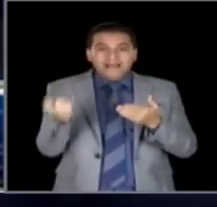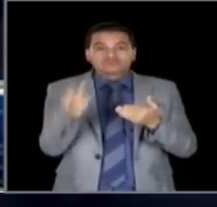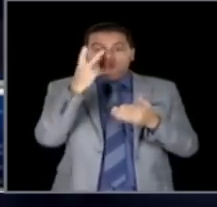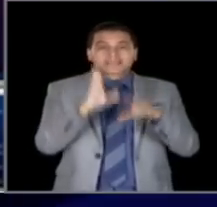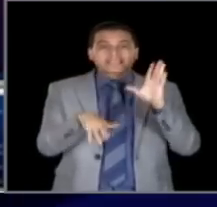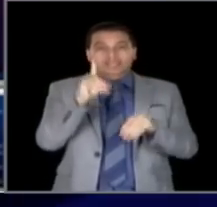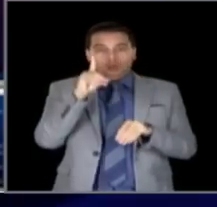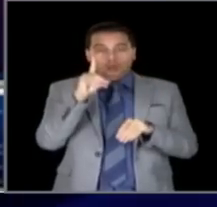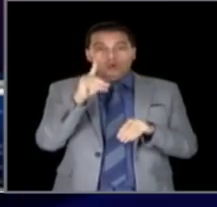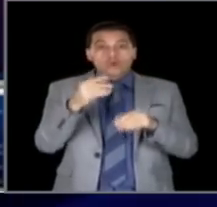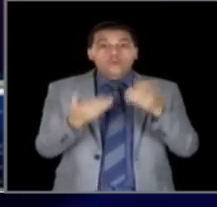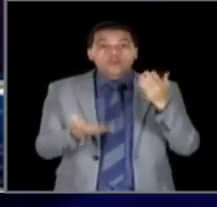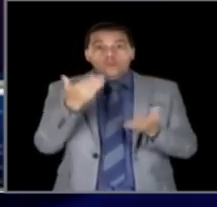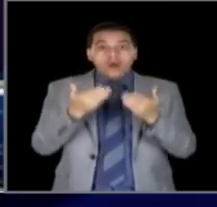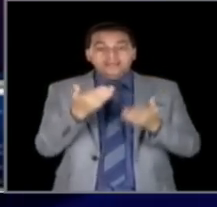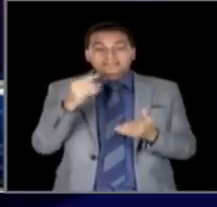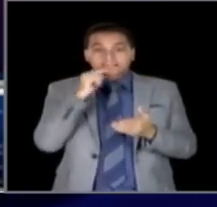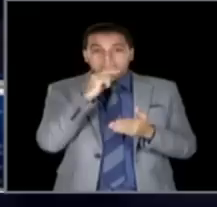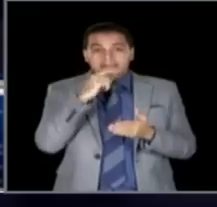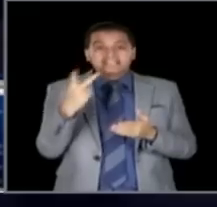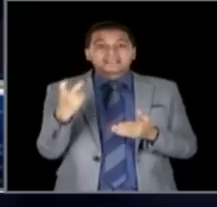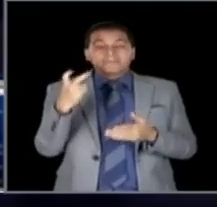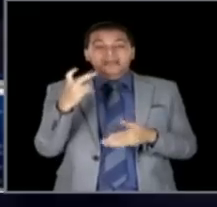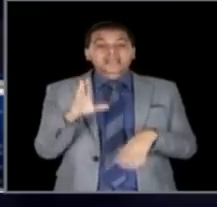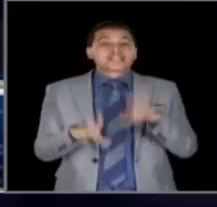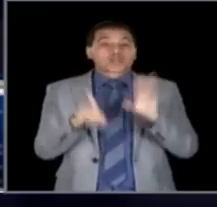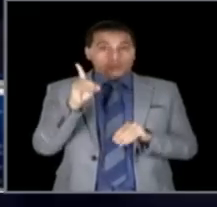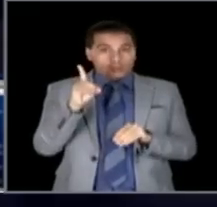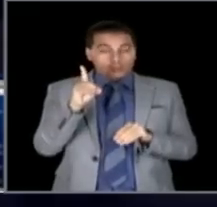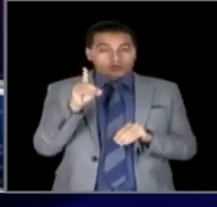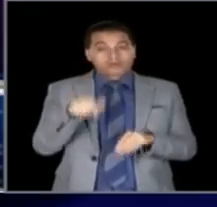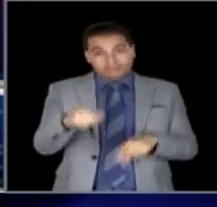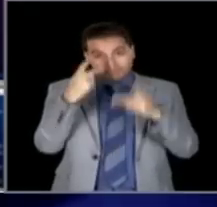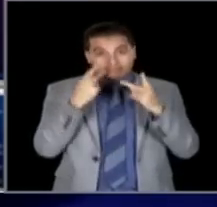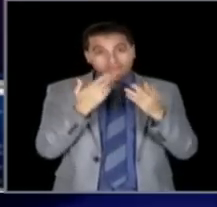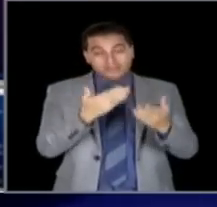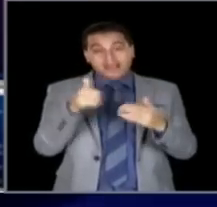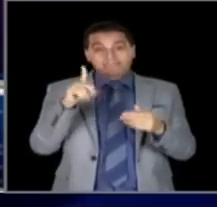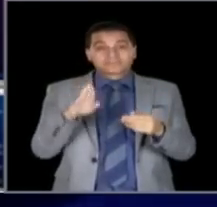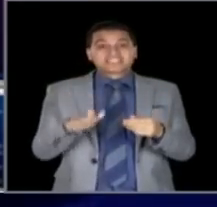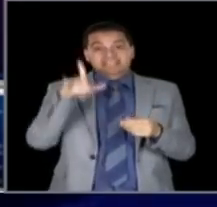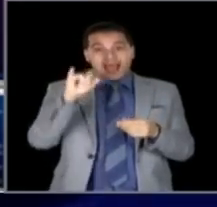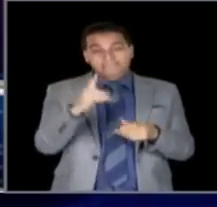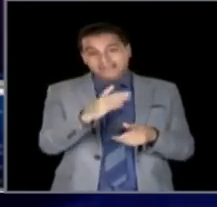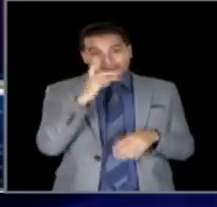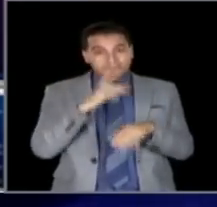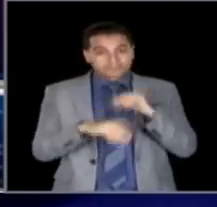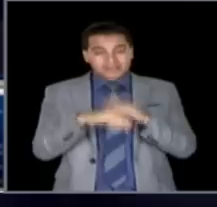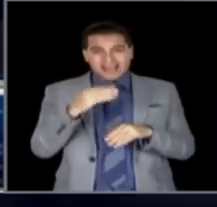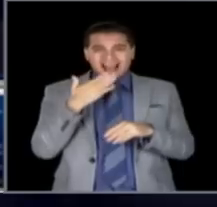175 كيلو والأنثى 70 كيلو جرام. ابتسام، إجابتك؟